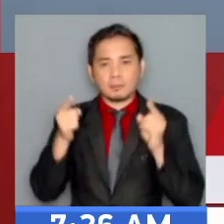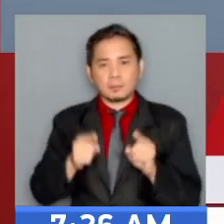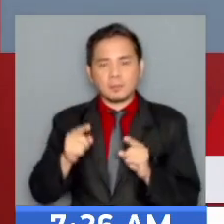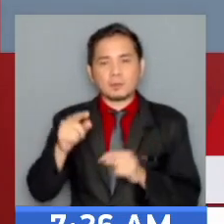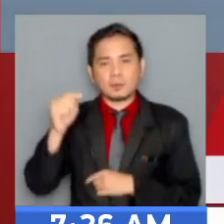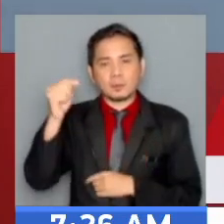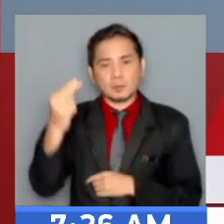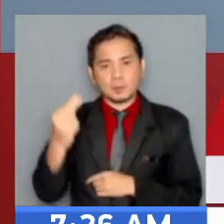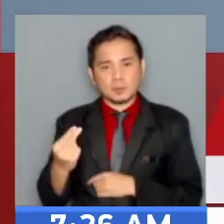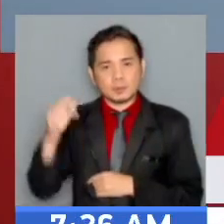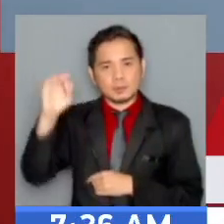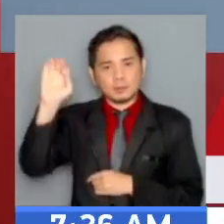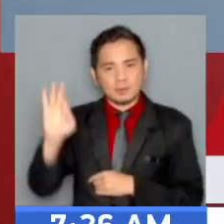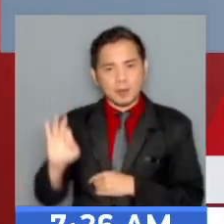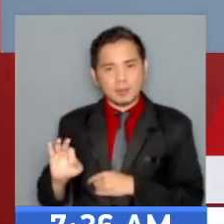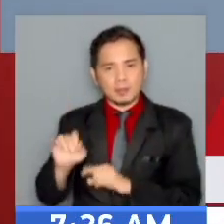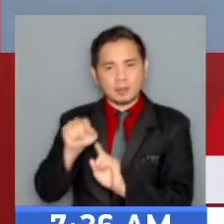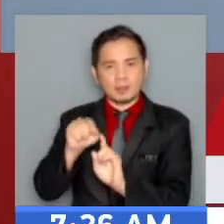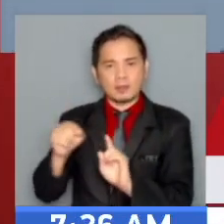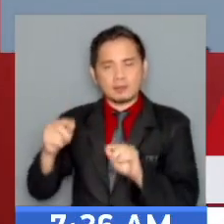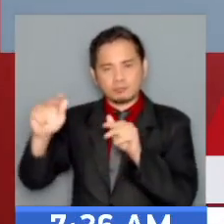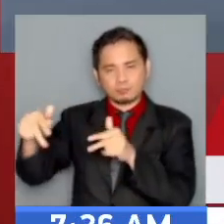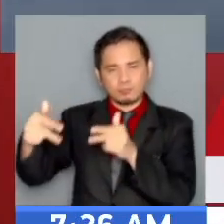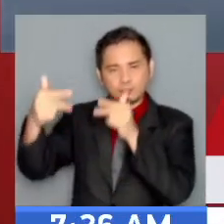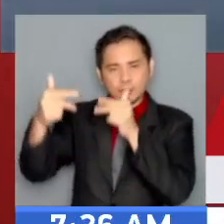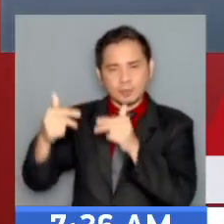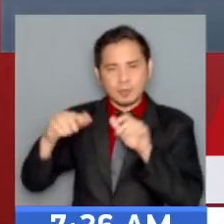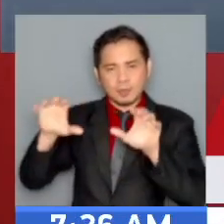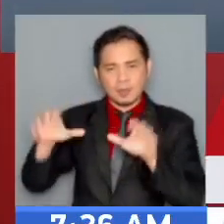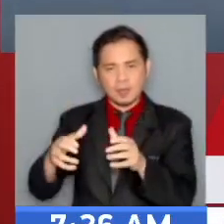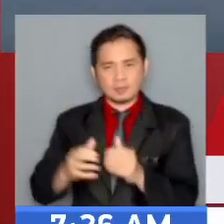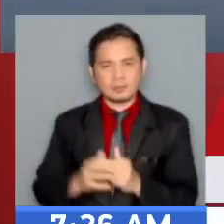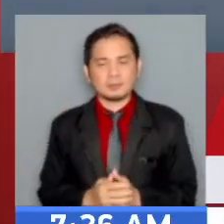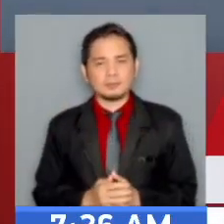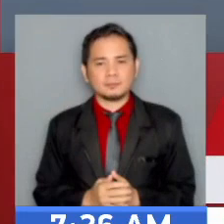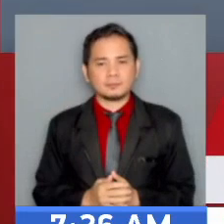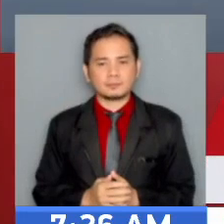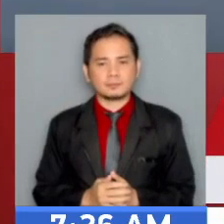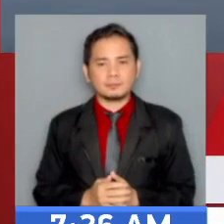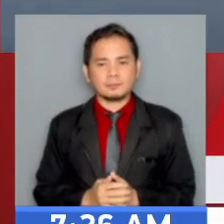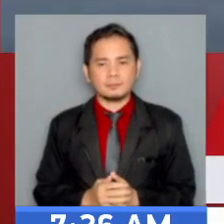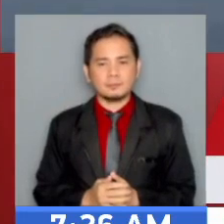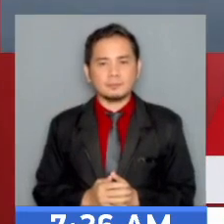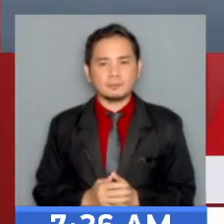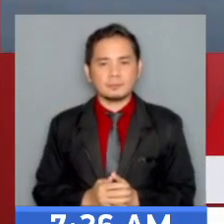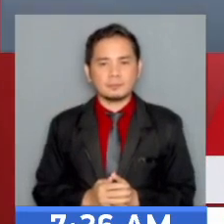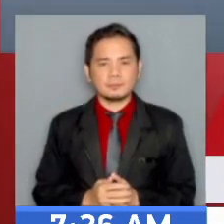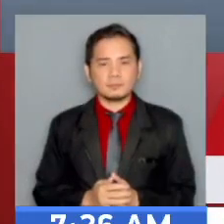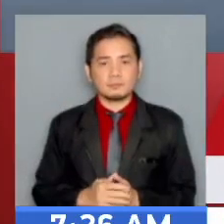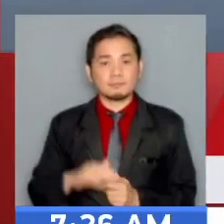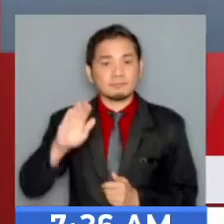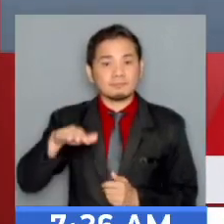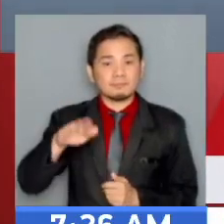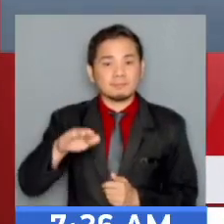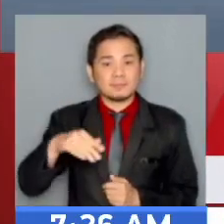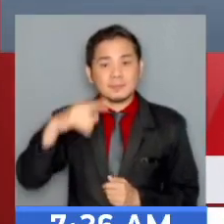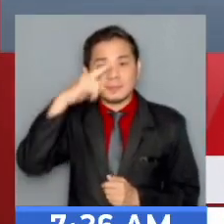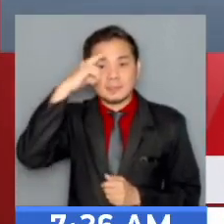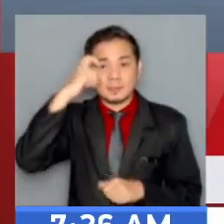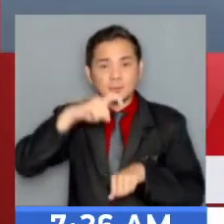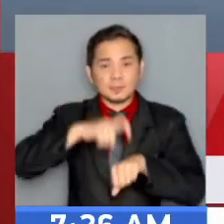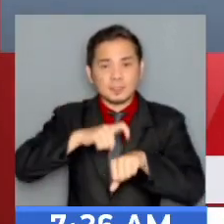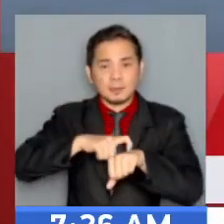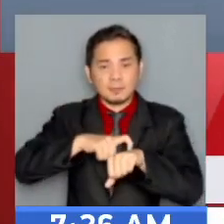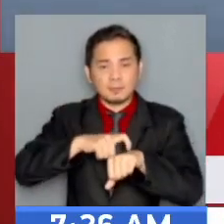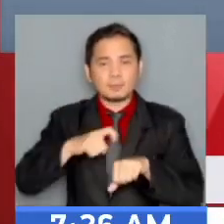Biyernes. Dahil po ito po ay simula po nung mag-summer ay hanggang ngayong linggo pong ito sila po ay